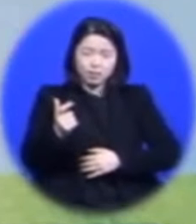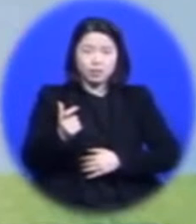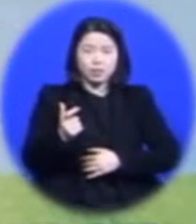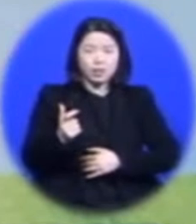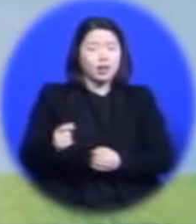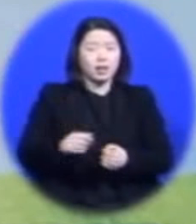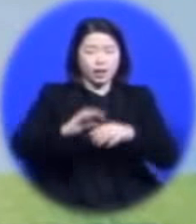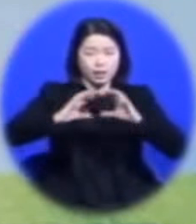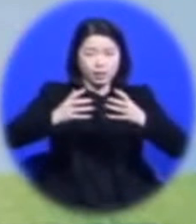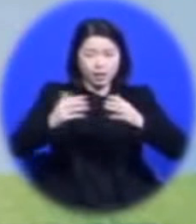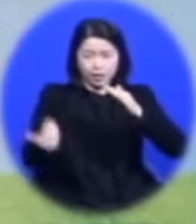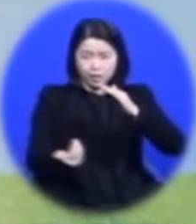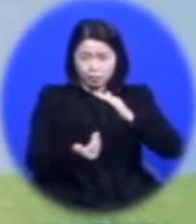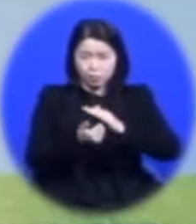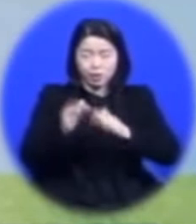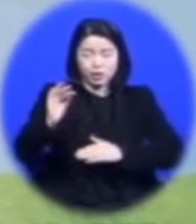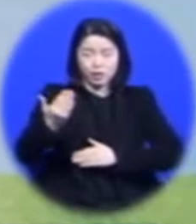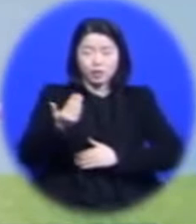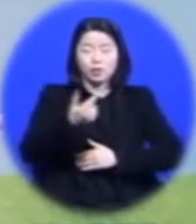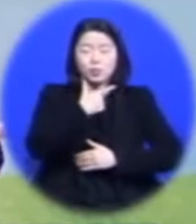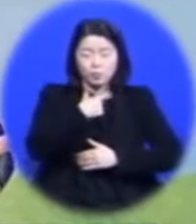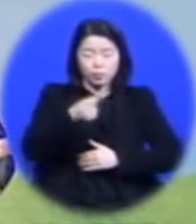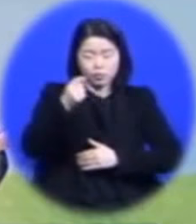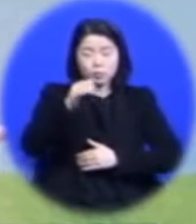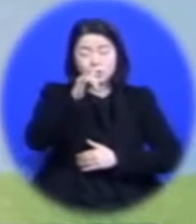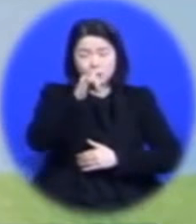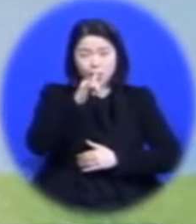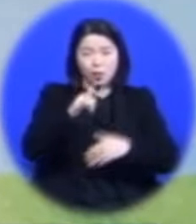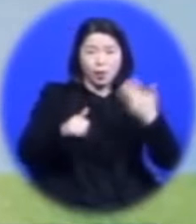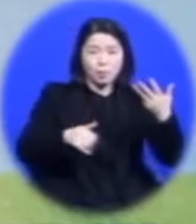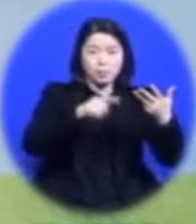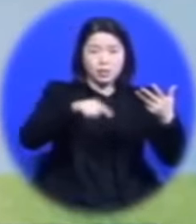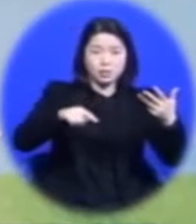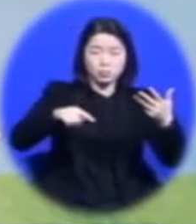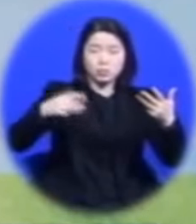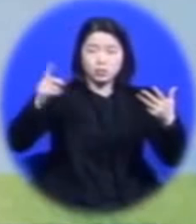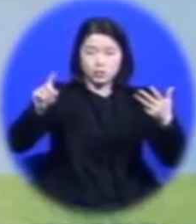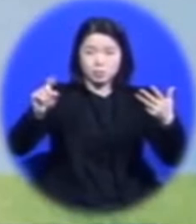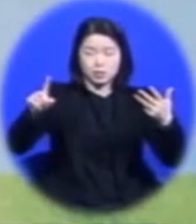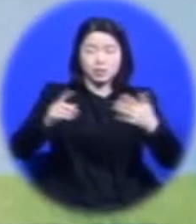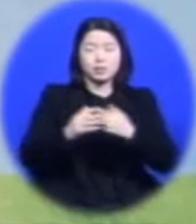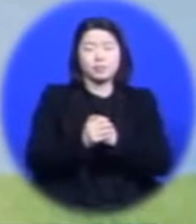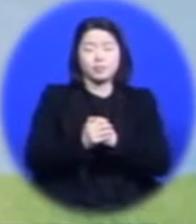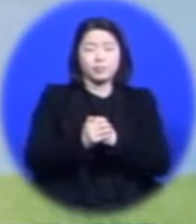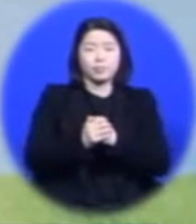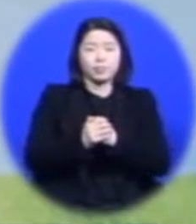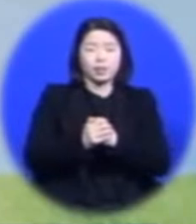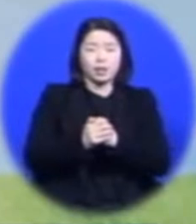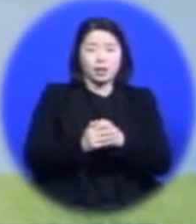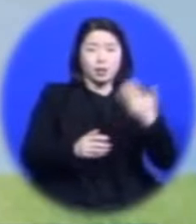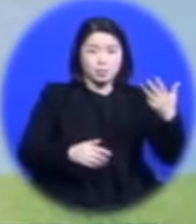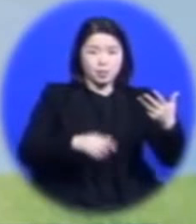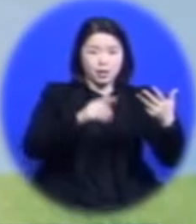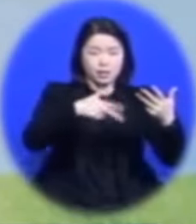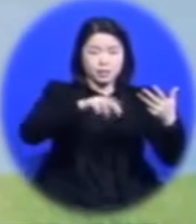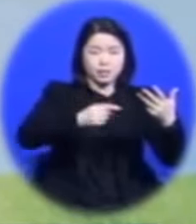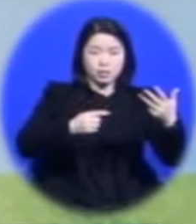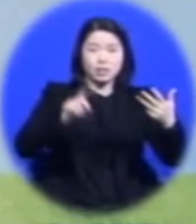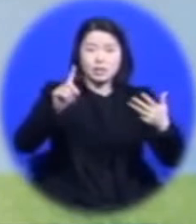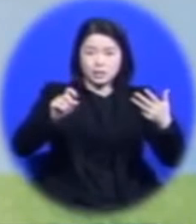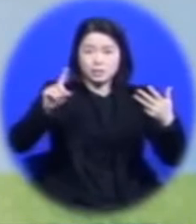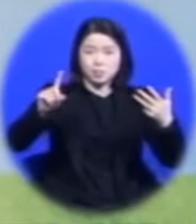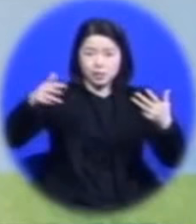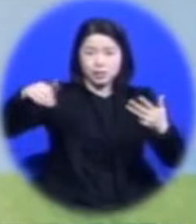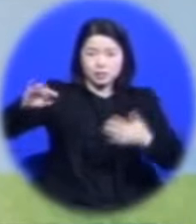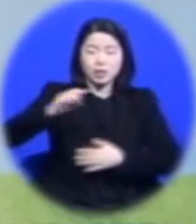기도해 했어요 어 8절부터 11절 있데 어 8절과 11절 두 절만 제가